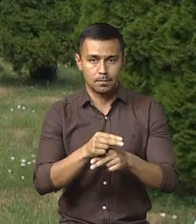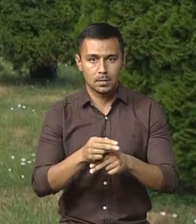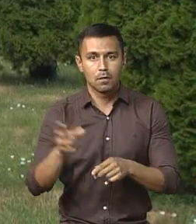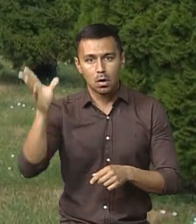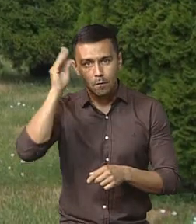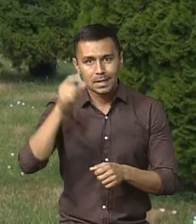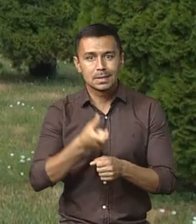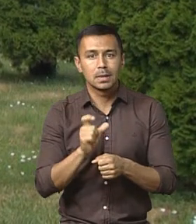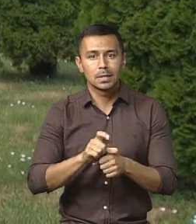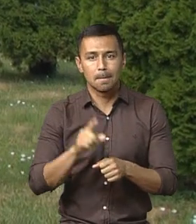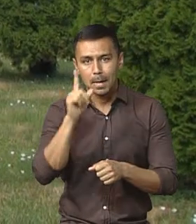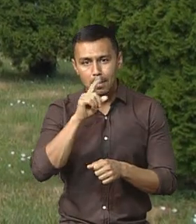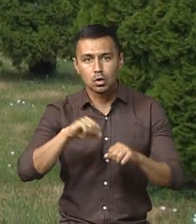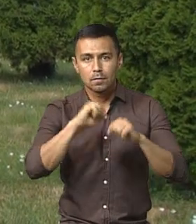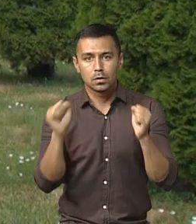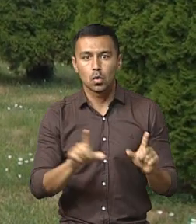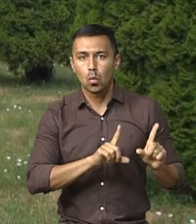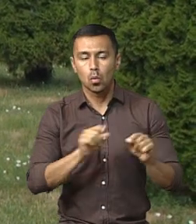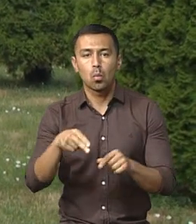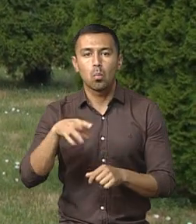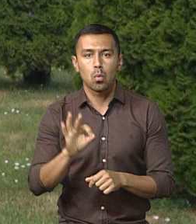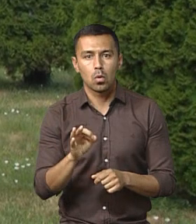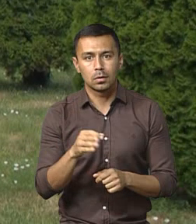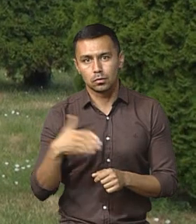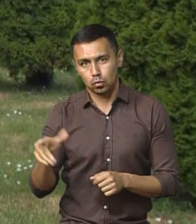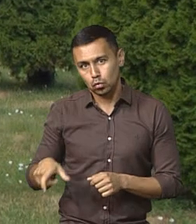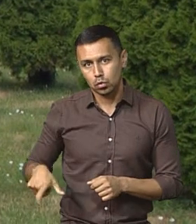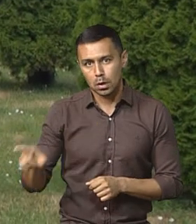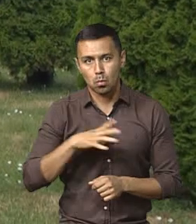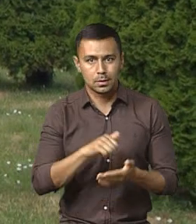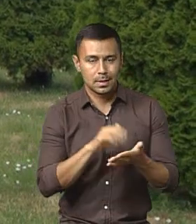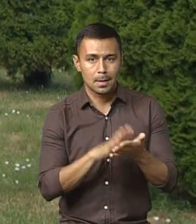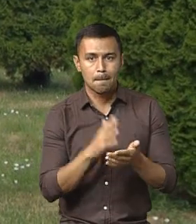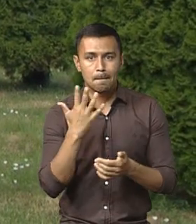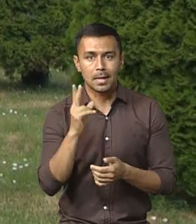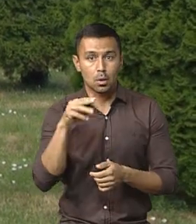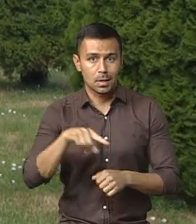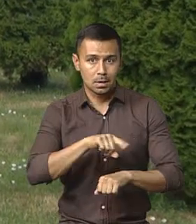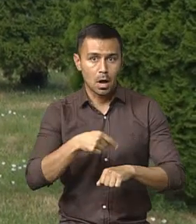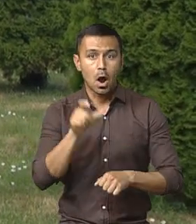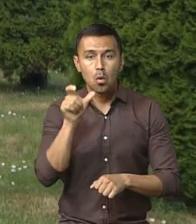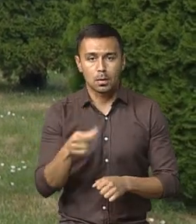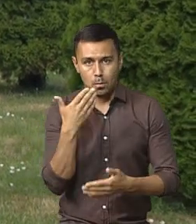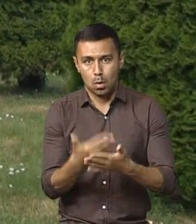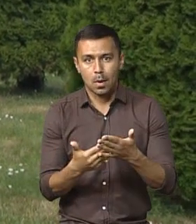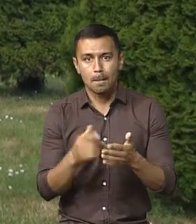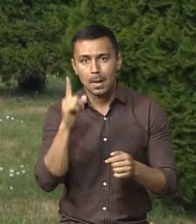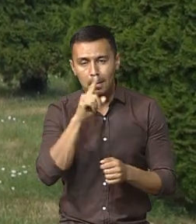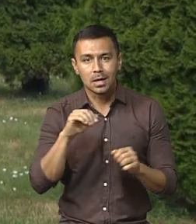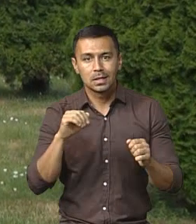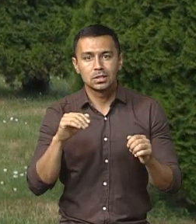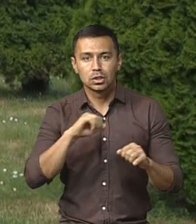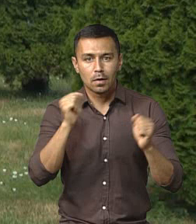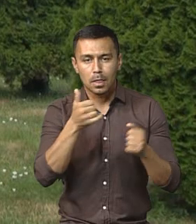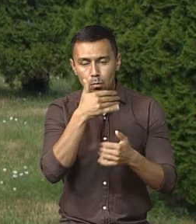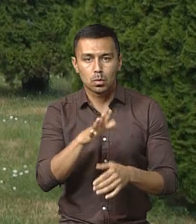Врахували збільшення мінімальної швидкості руху по тротуарах. Там було зазначено 5 км за годину, але люди порекомендували, що мінімальна швидкість не може бути